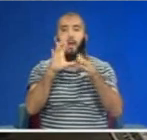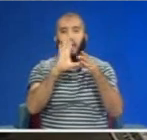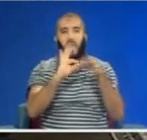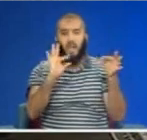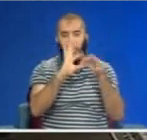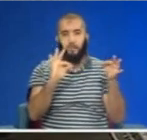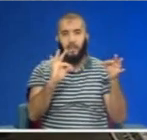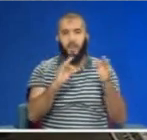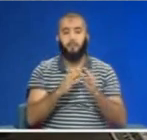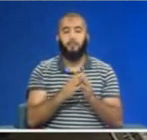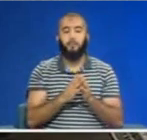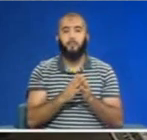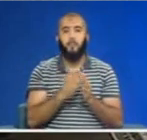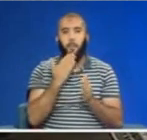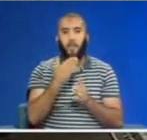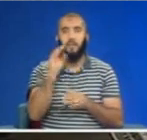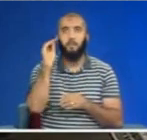ان شاء الله تعالى.